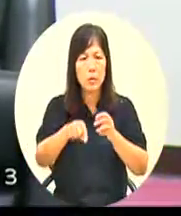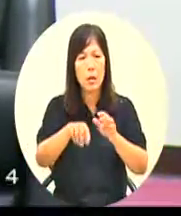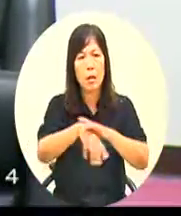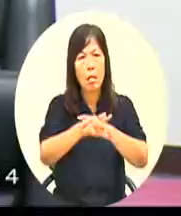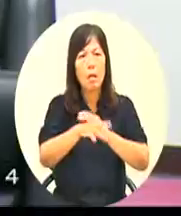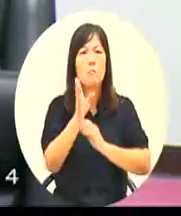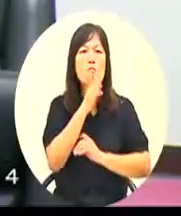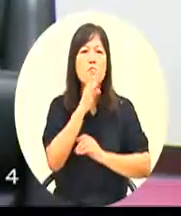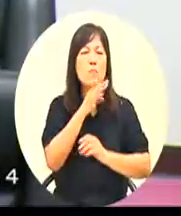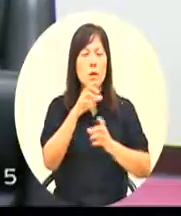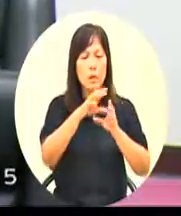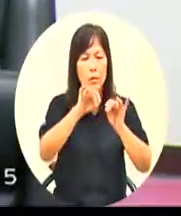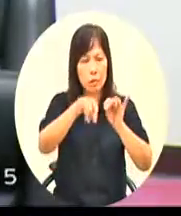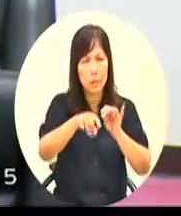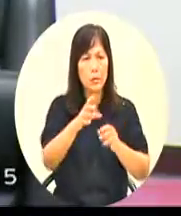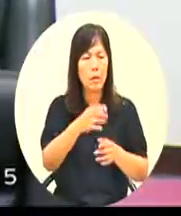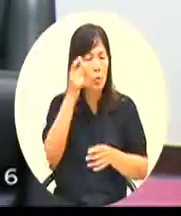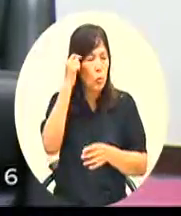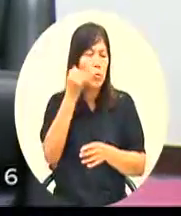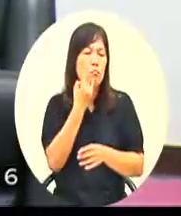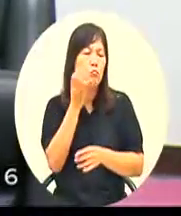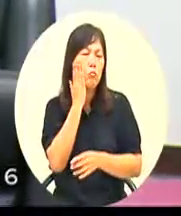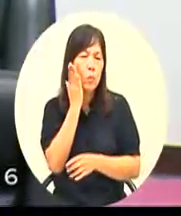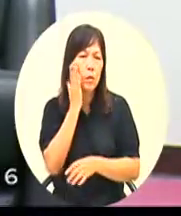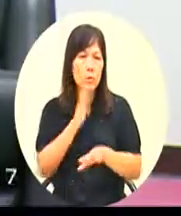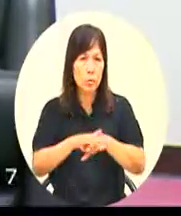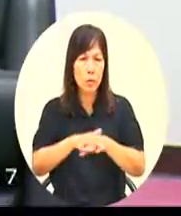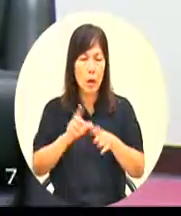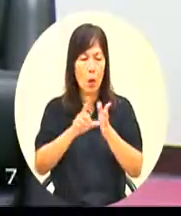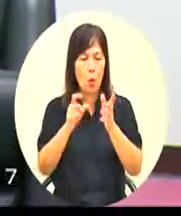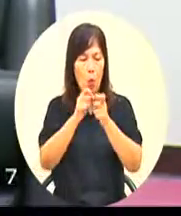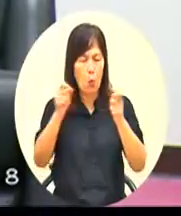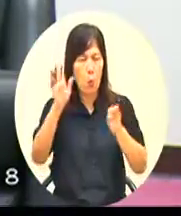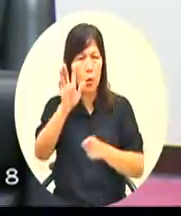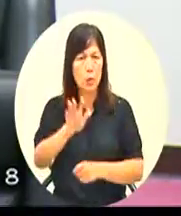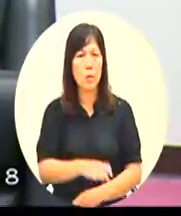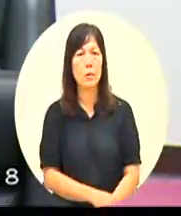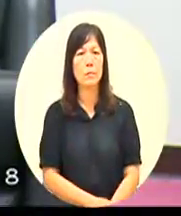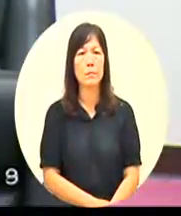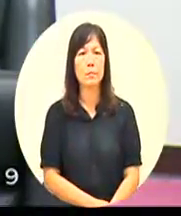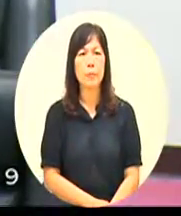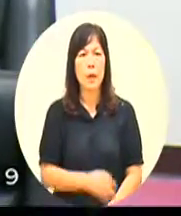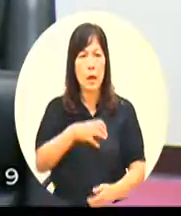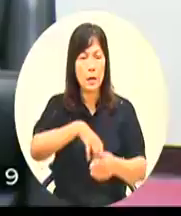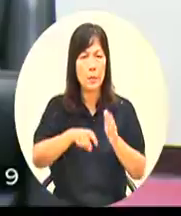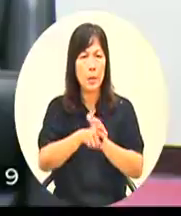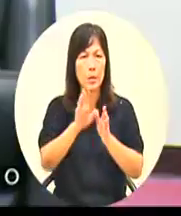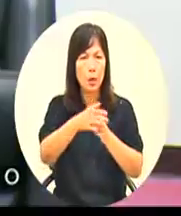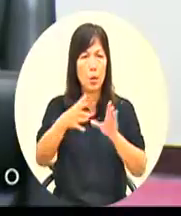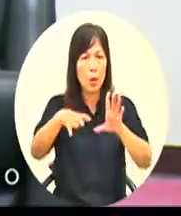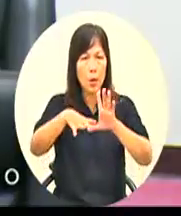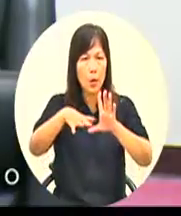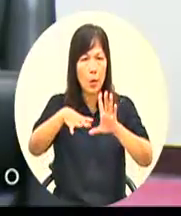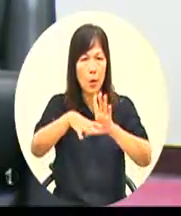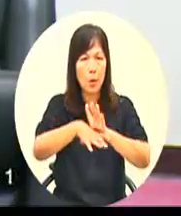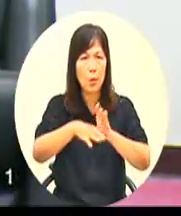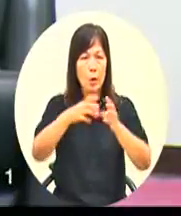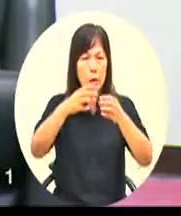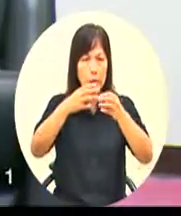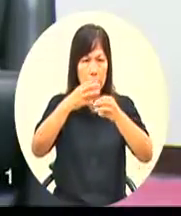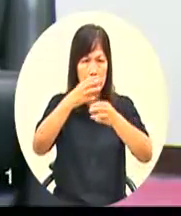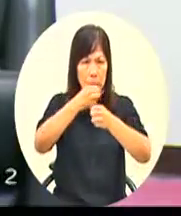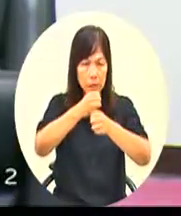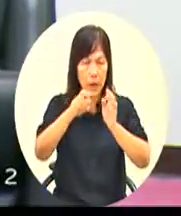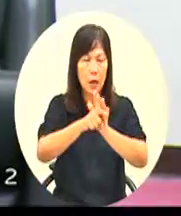实在是非常的可惜哈，已经闲置了很久了。那里面的内部有明伦堂、文昌祠、书